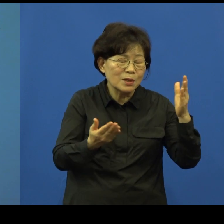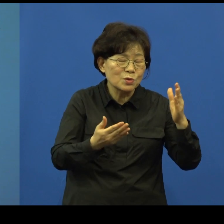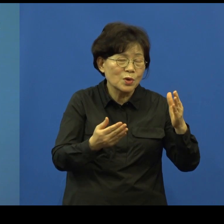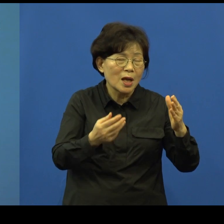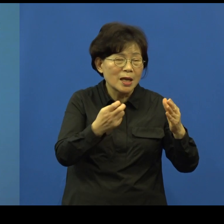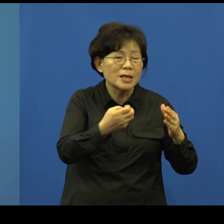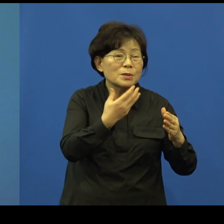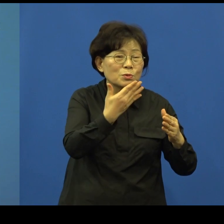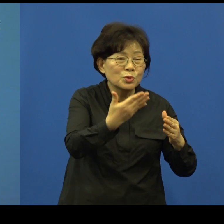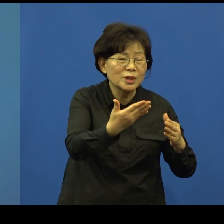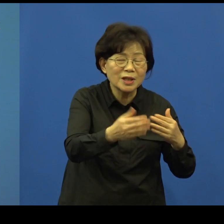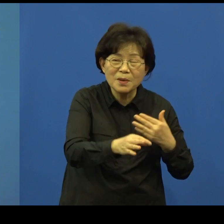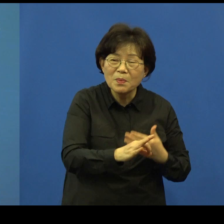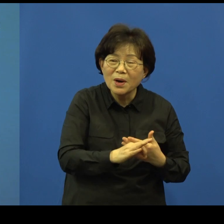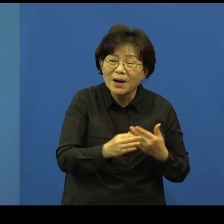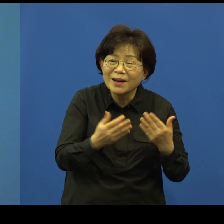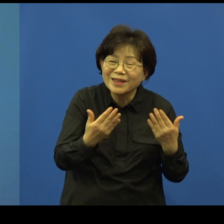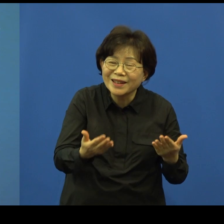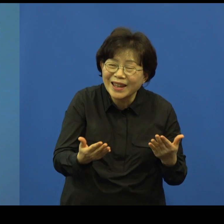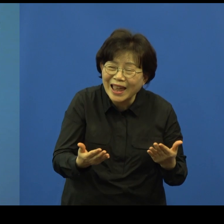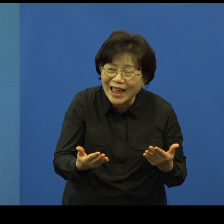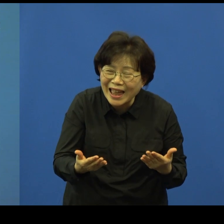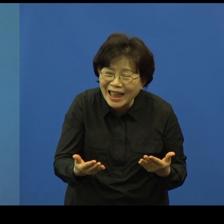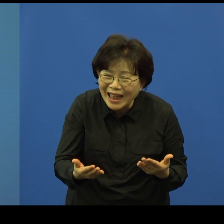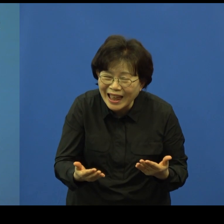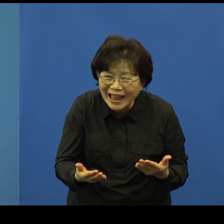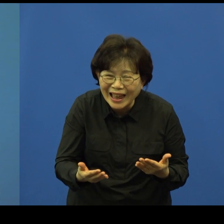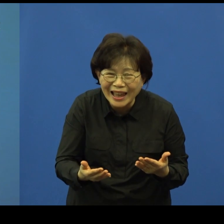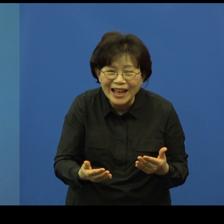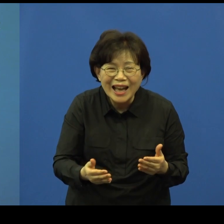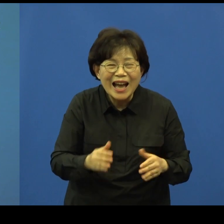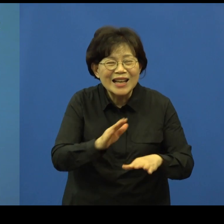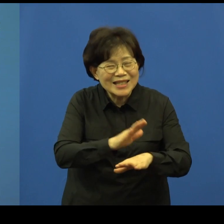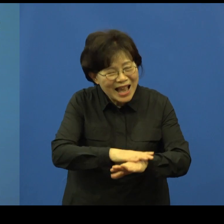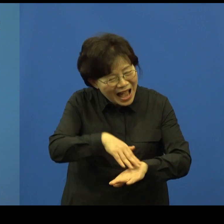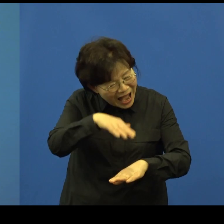참 쉽지 않겠죠? 그죠? 부모님이 이럴 때는.